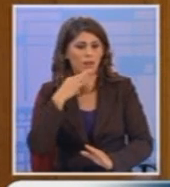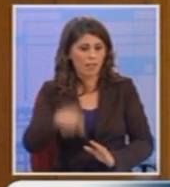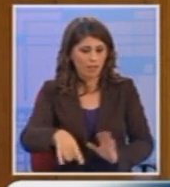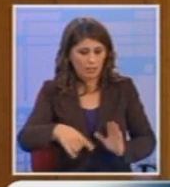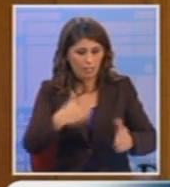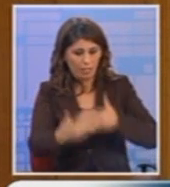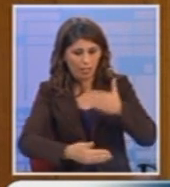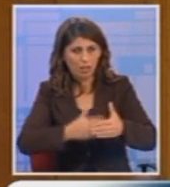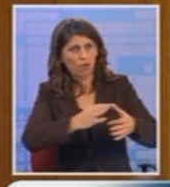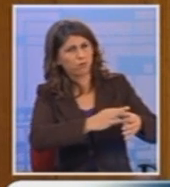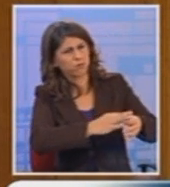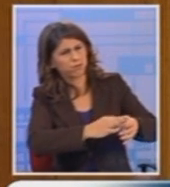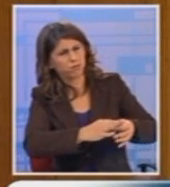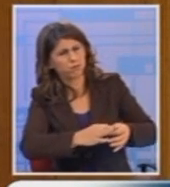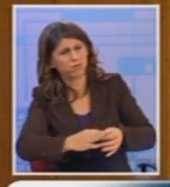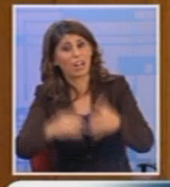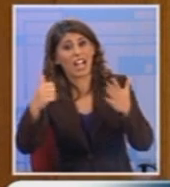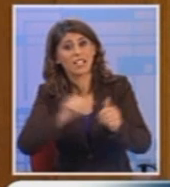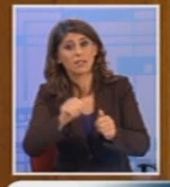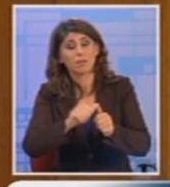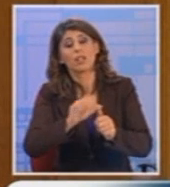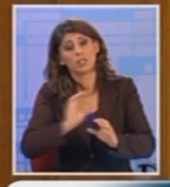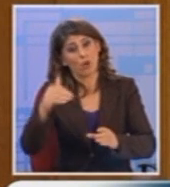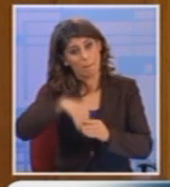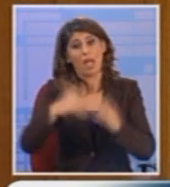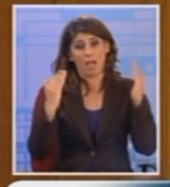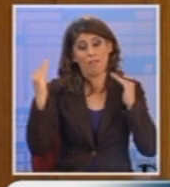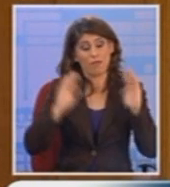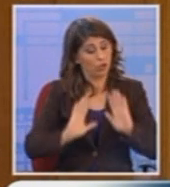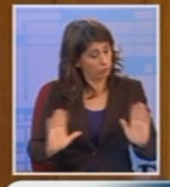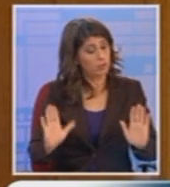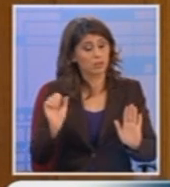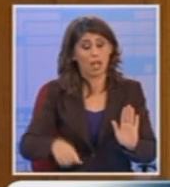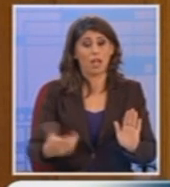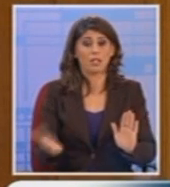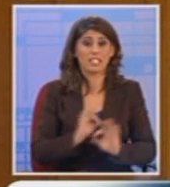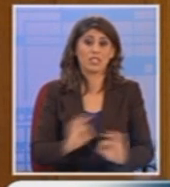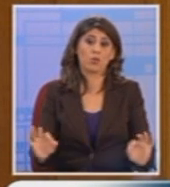διαδικασία ενός εξαμήνου κρύβει αβεβαιότητες. Οπωσδήποτε κρύβει αβεβαιότητες.